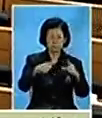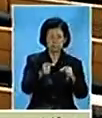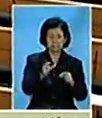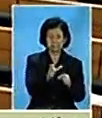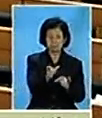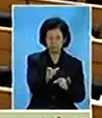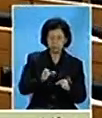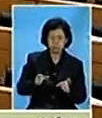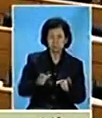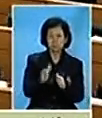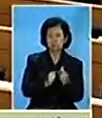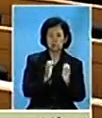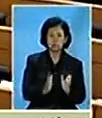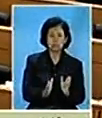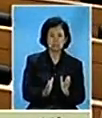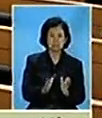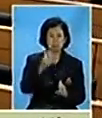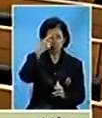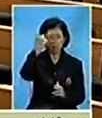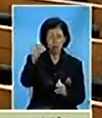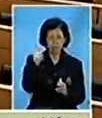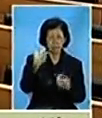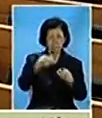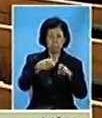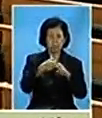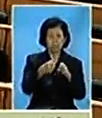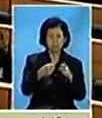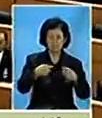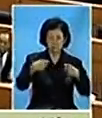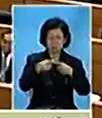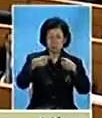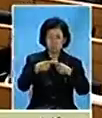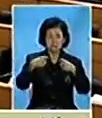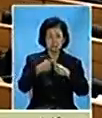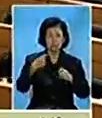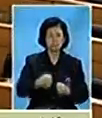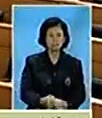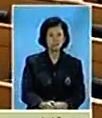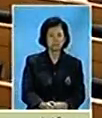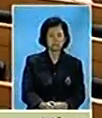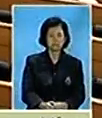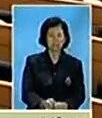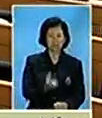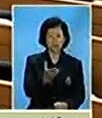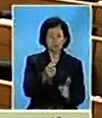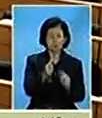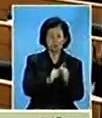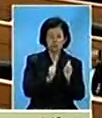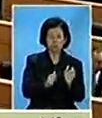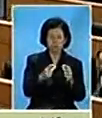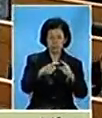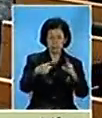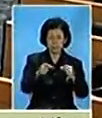บบัตรนะออกทุกบัตรเลยนะเพราะผมก็มีปัญหาว่ากลัวมันจะช็อตนะดังตลอดเวลาขอให้ทุกท่านช่วยดึงบัตรออกนะ